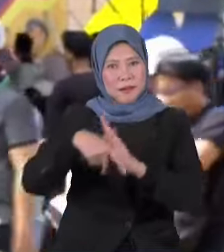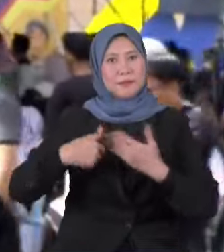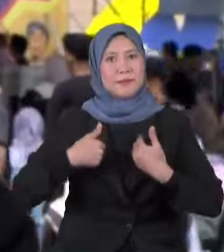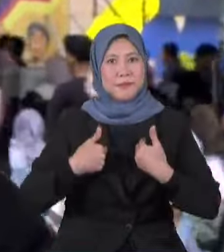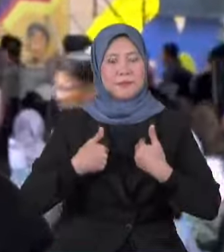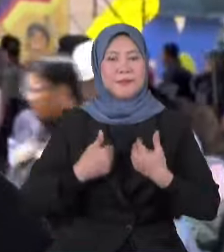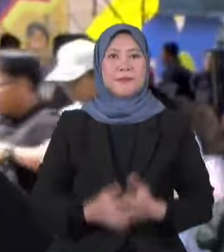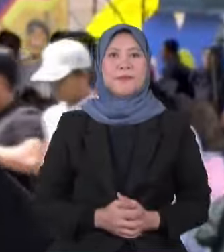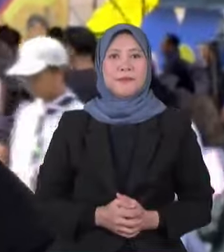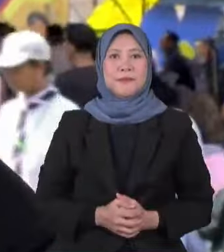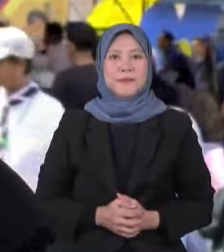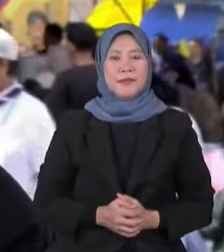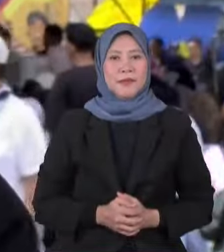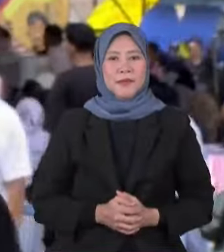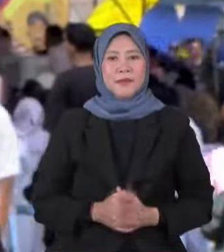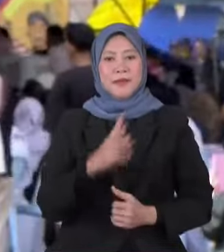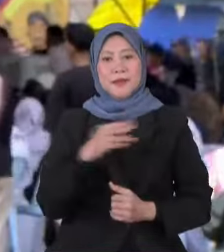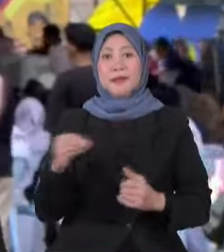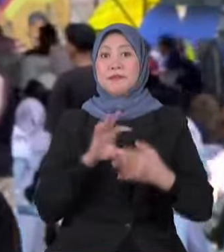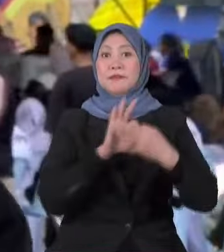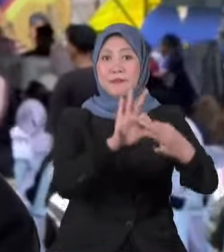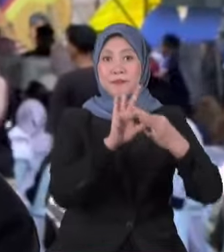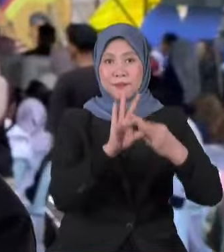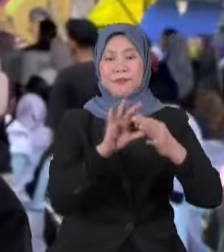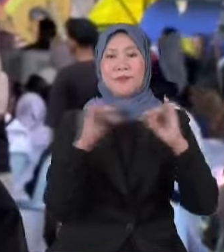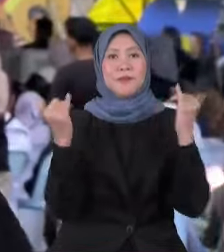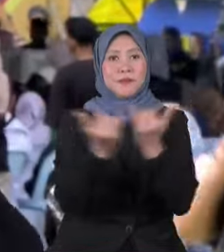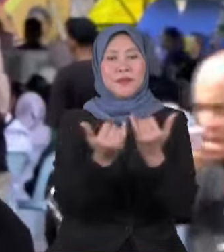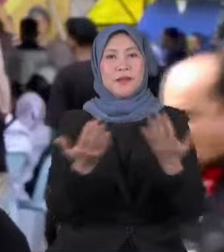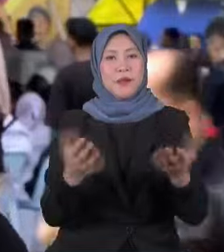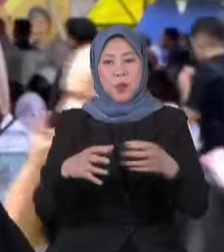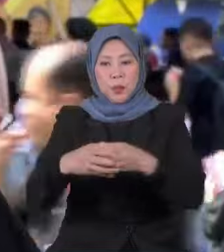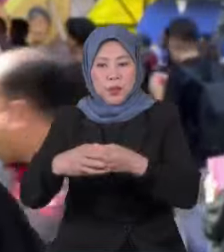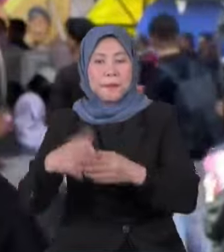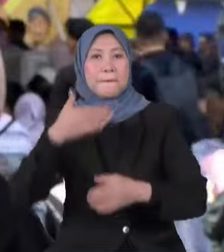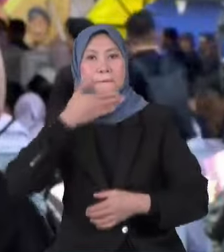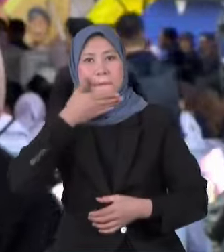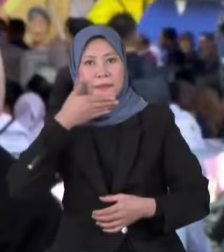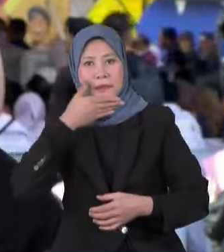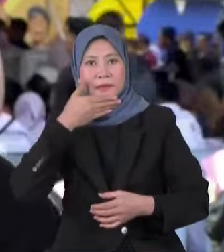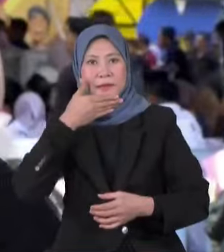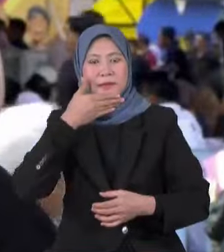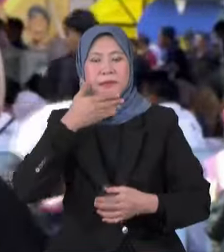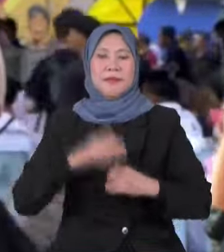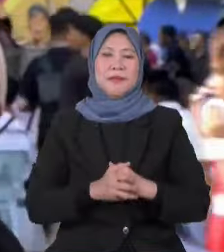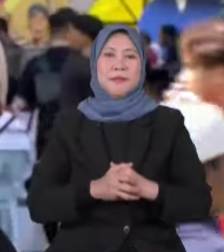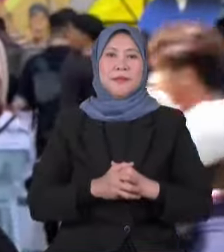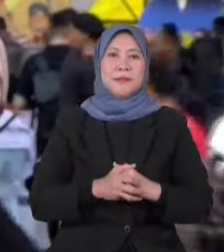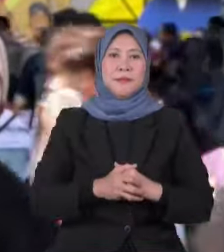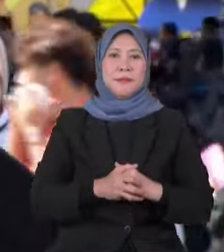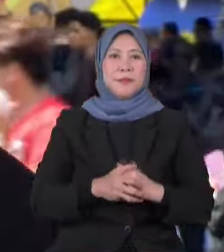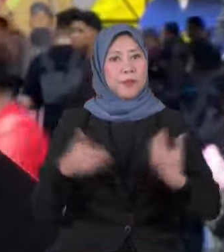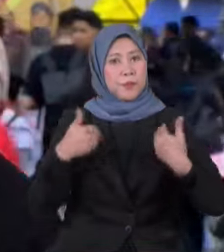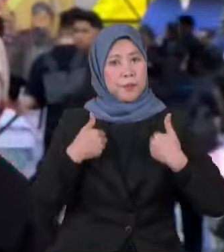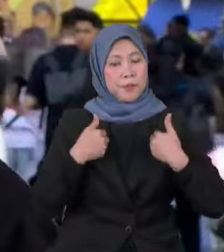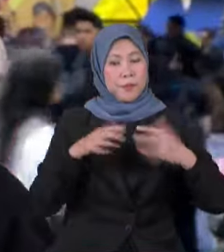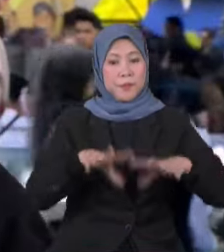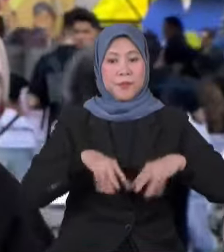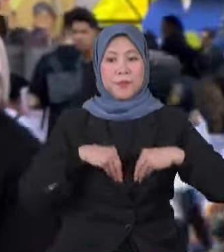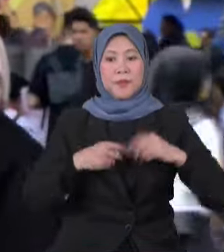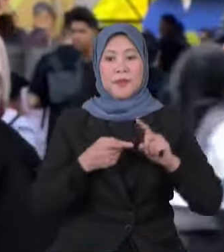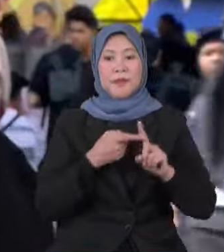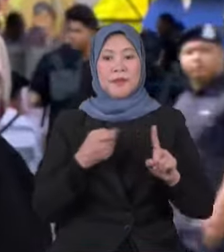meliputi pemegang-pemegang taruh kita. Daripada kumpulan-kumpulan belia, daripada kumpulan, malah kita juga ada menerima